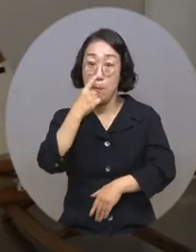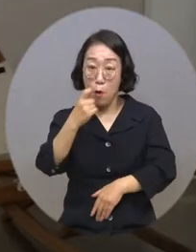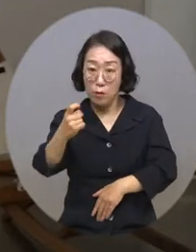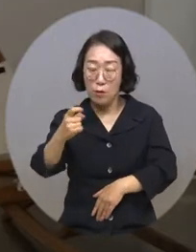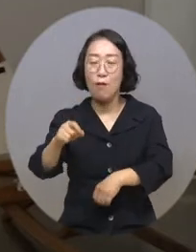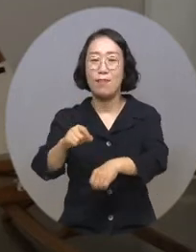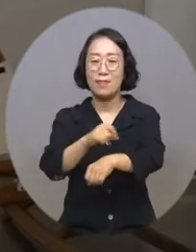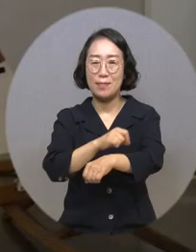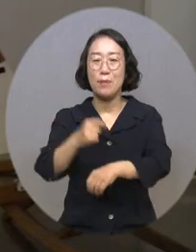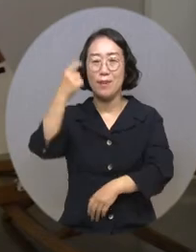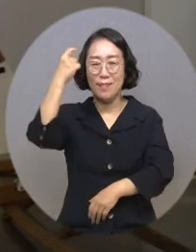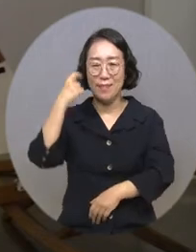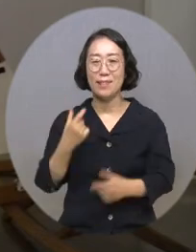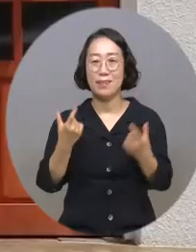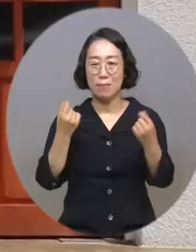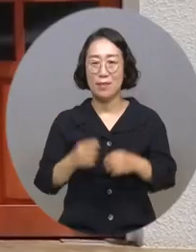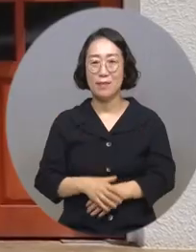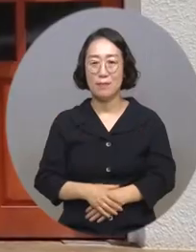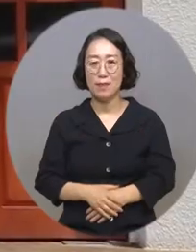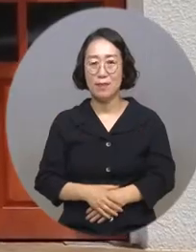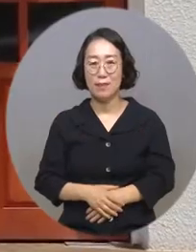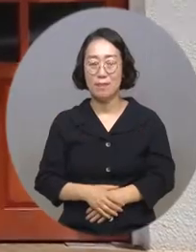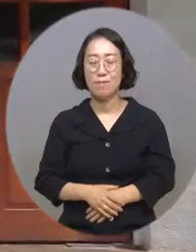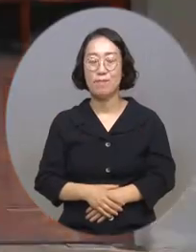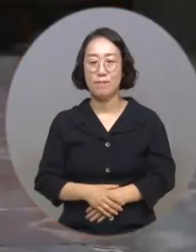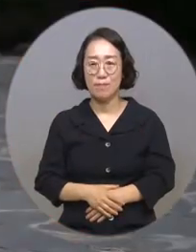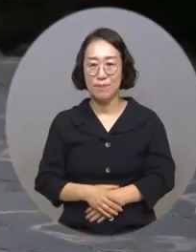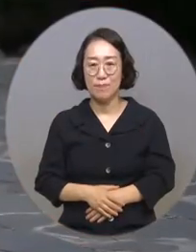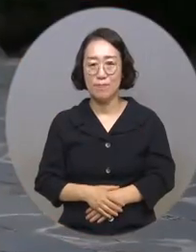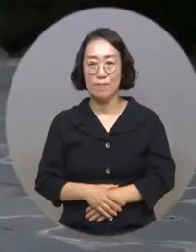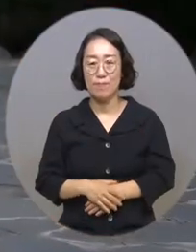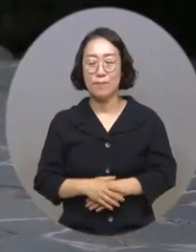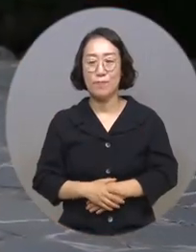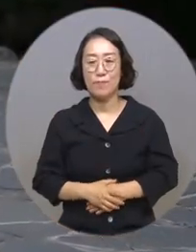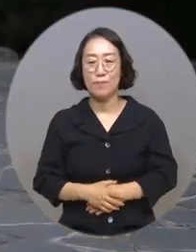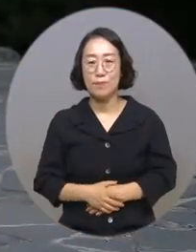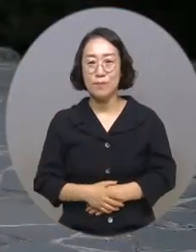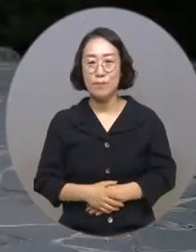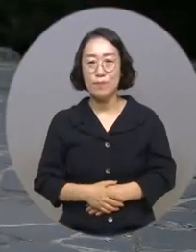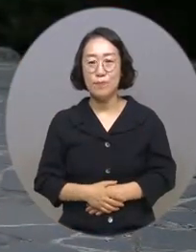겸비해 특별함을 선사하고 있습니다. 복지TV 뉴스 이소영입니다.